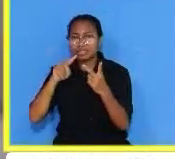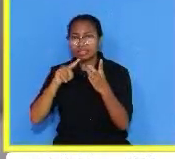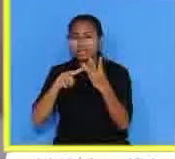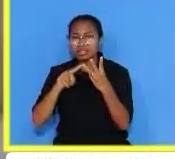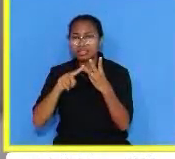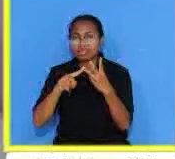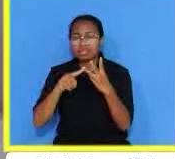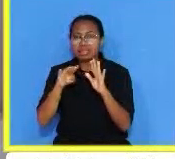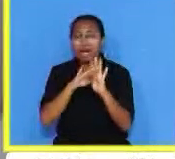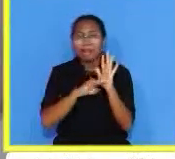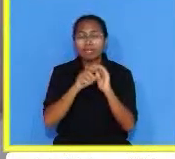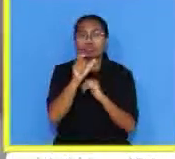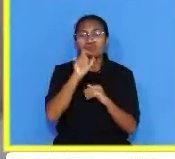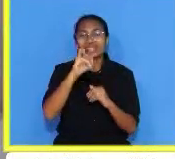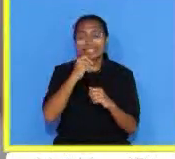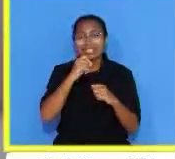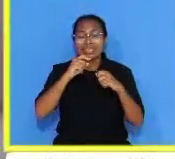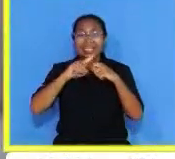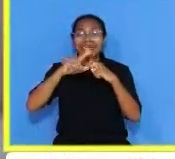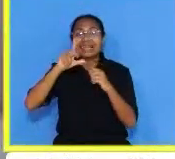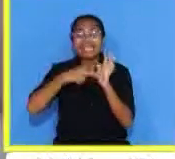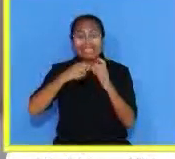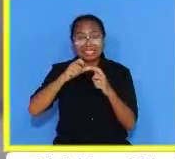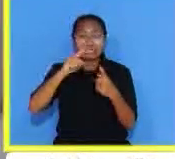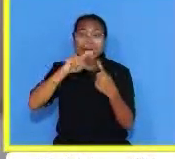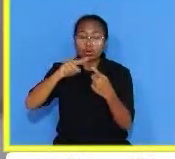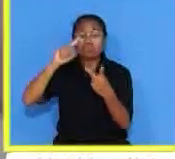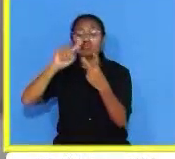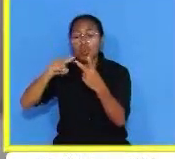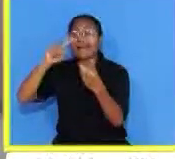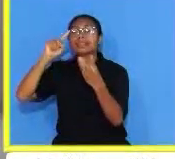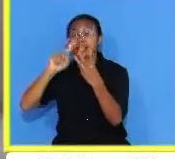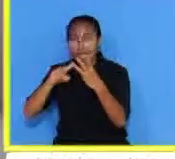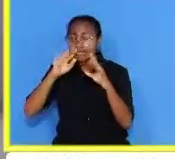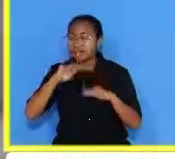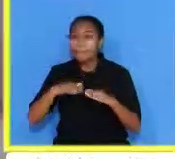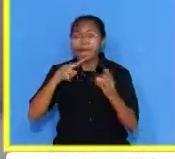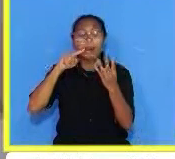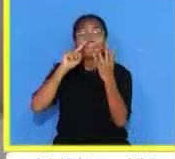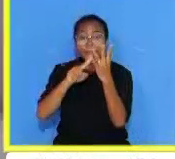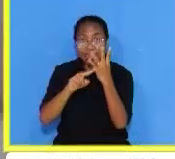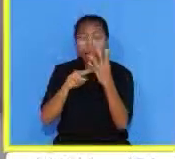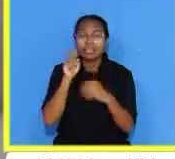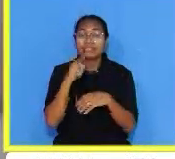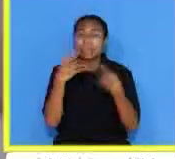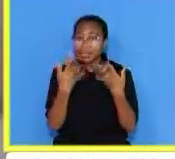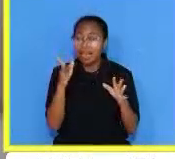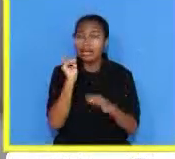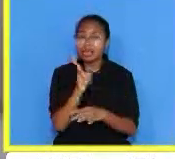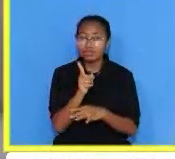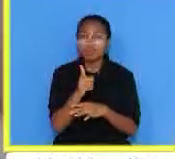ada tahapan uji klinis tahap 1, tahap 2, tahap 3, sampai dengan tahap 4. Setelah